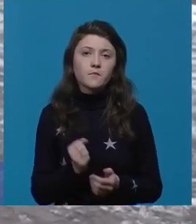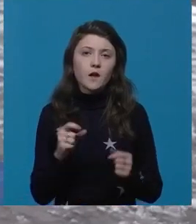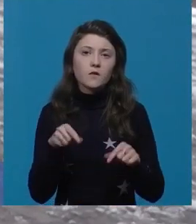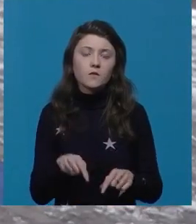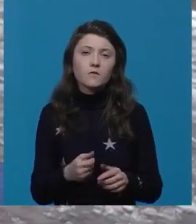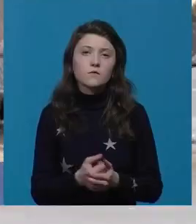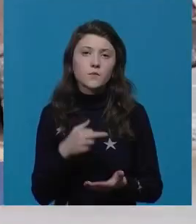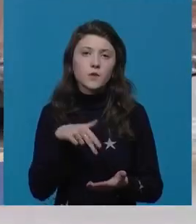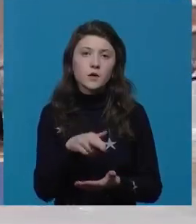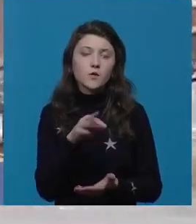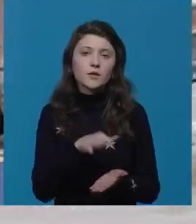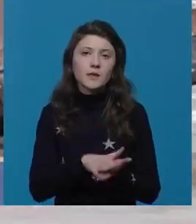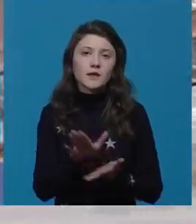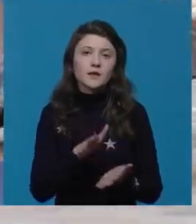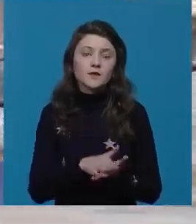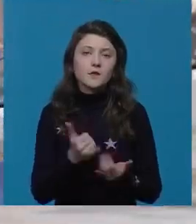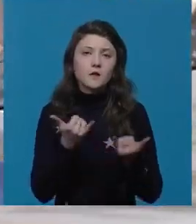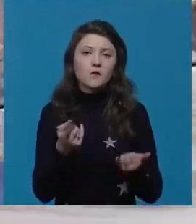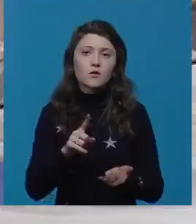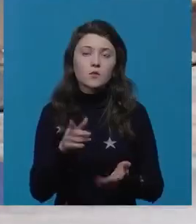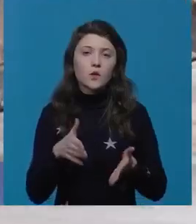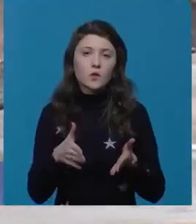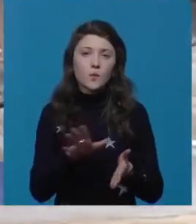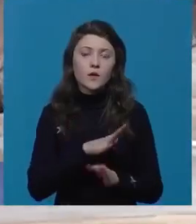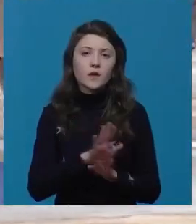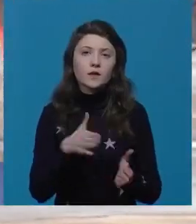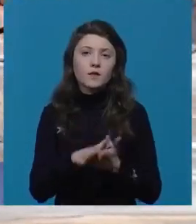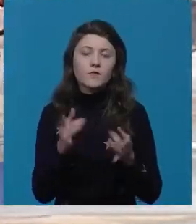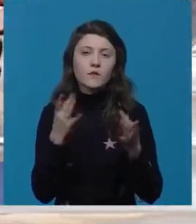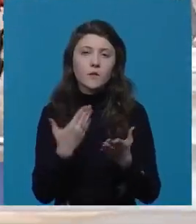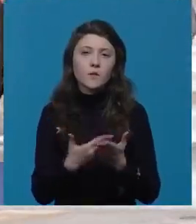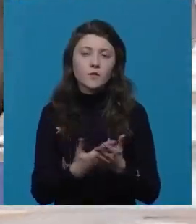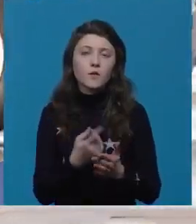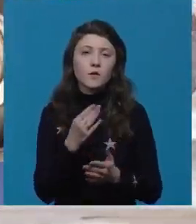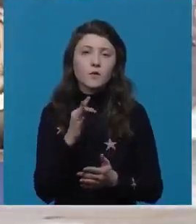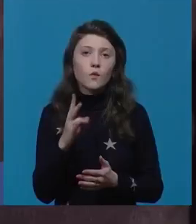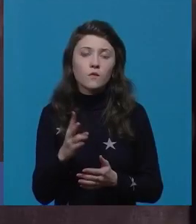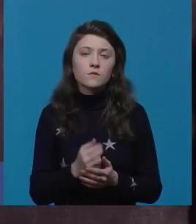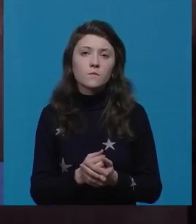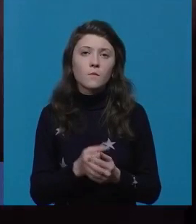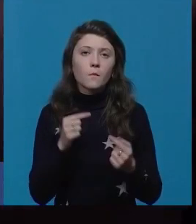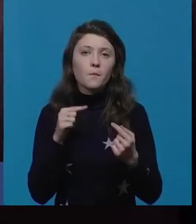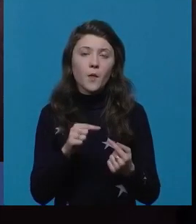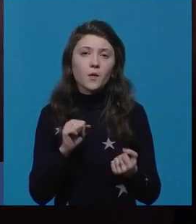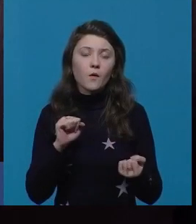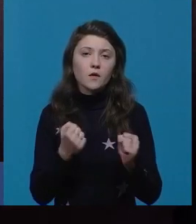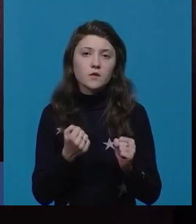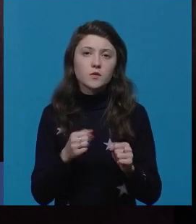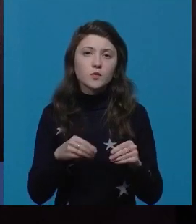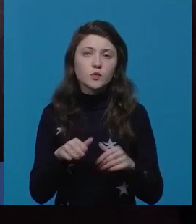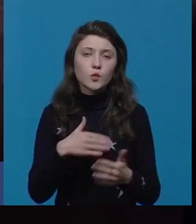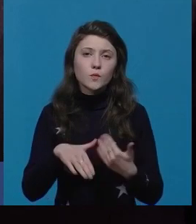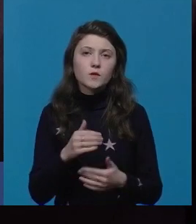то слизько. Для того, щоб тротуари були не слизькі, витратили понад тонну протиожеледної суміші. На тротуарах міста